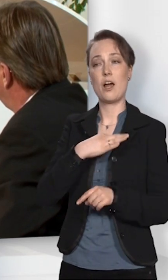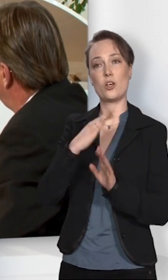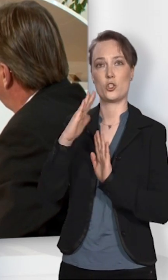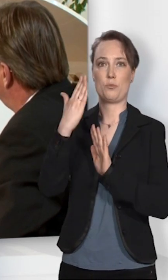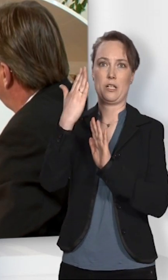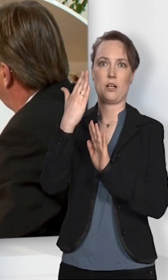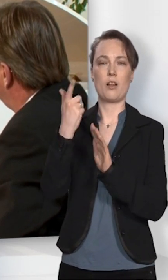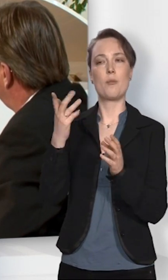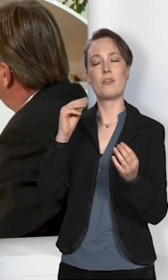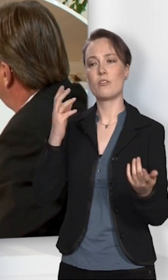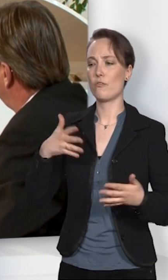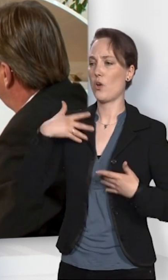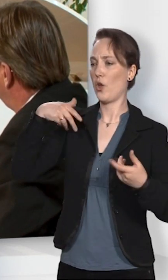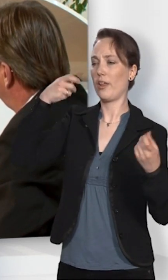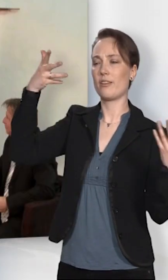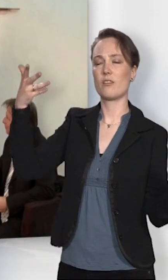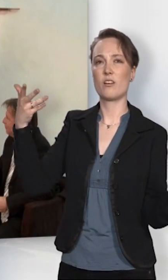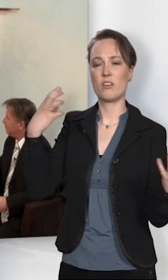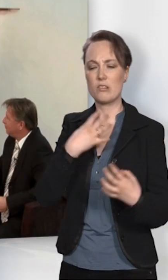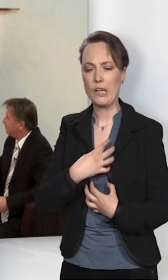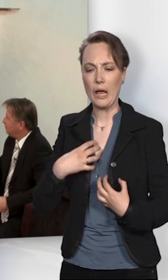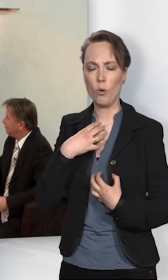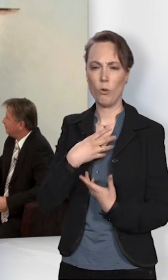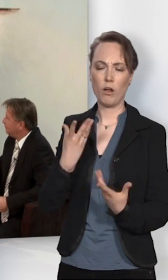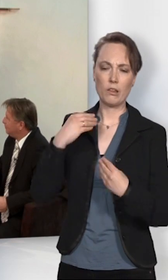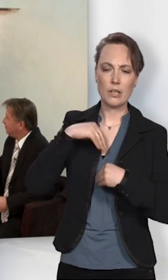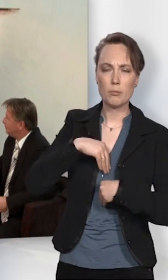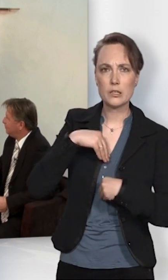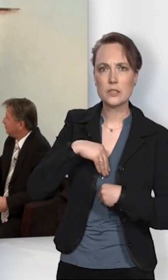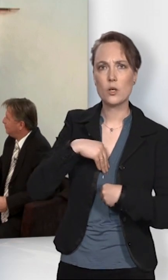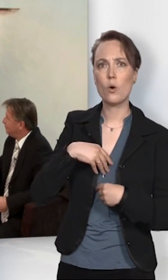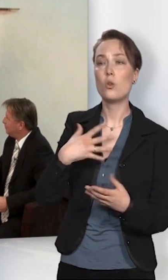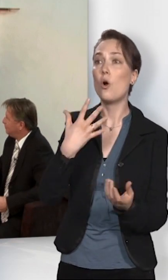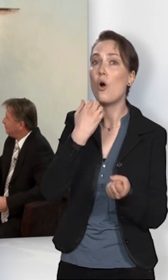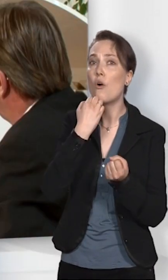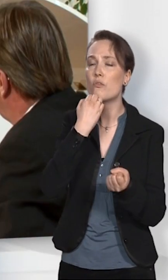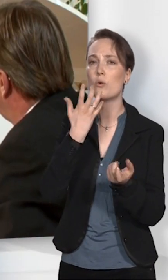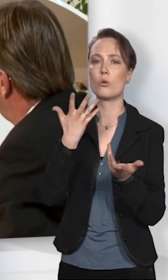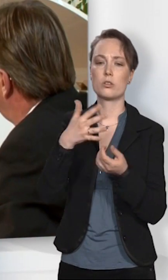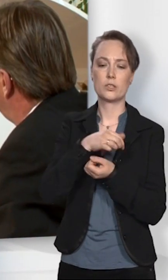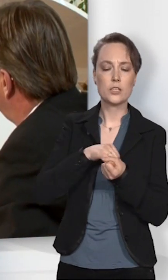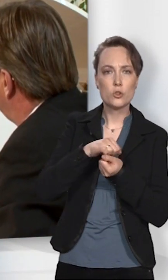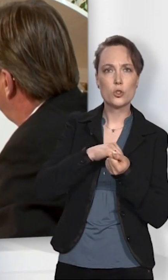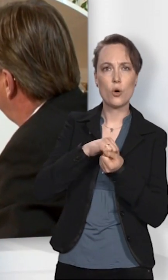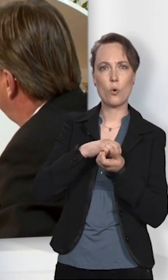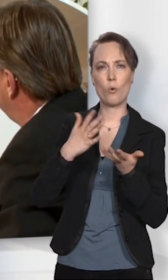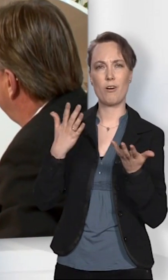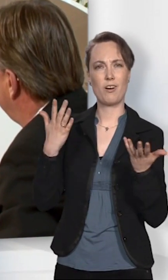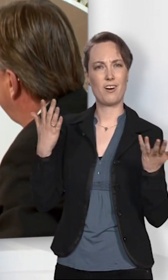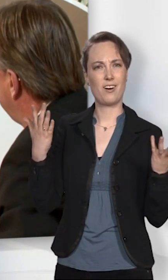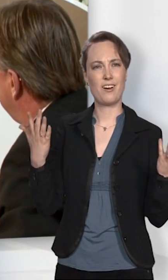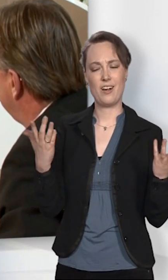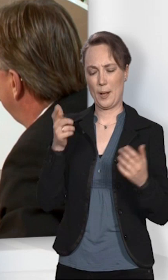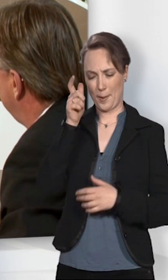mit Trauer, mit Depression, mit Hoffnung und mit Zerstörung und mit allem, was